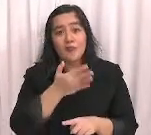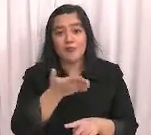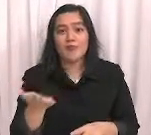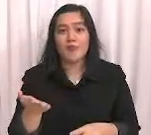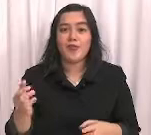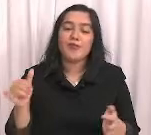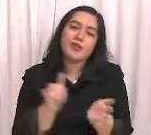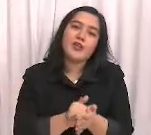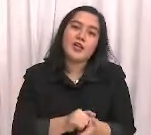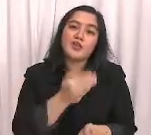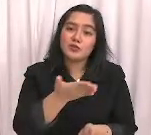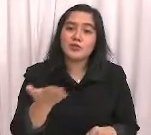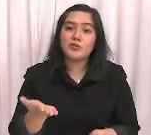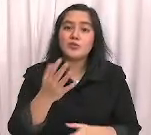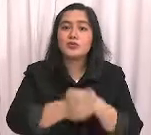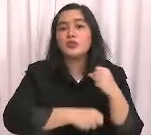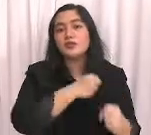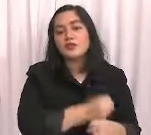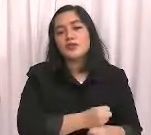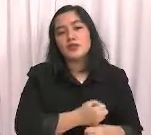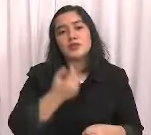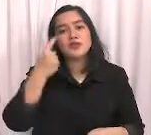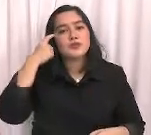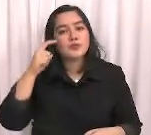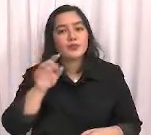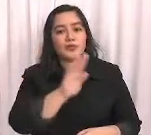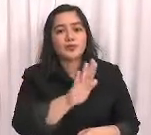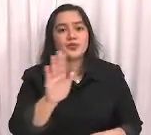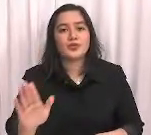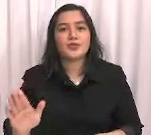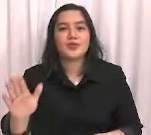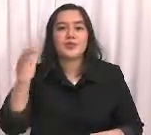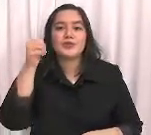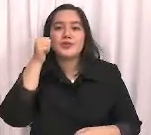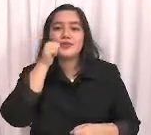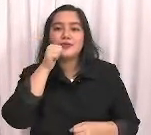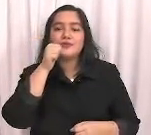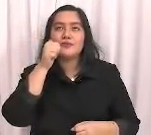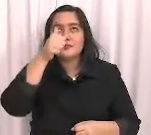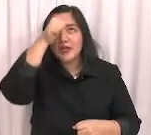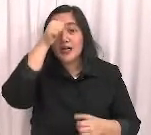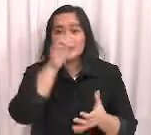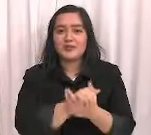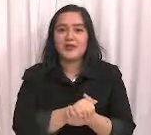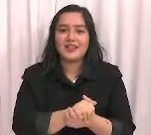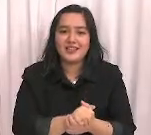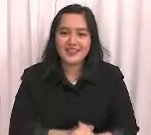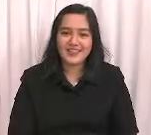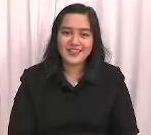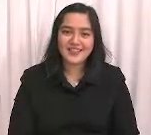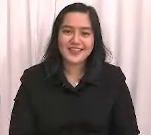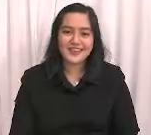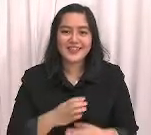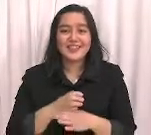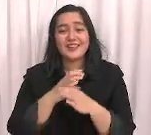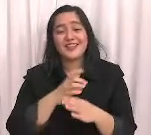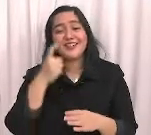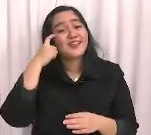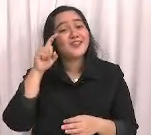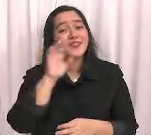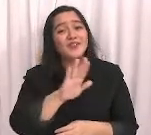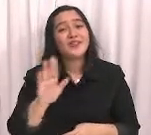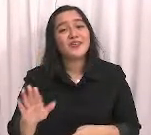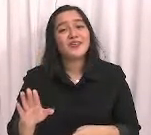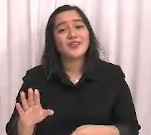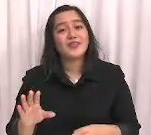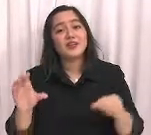husband. Hindi ko ipapahiya ang aking mahal. You know? Kaya ingatan nyo yung mga cards ninyo. Baka mamaya, pag uwi ng asawa